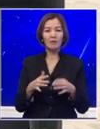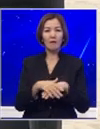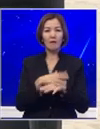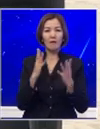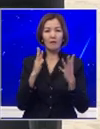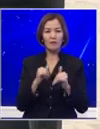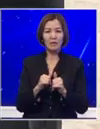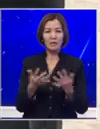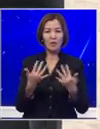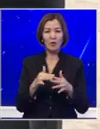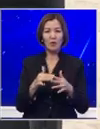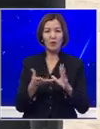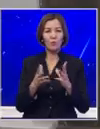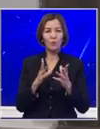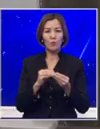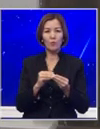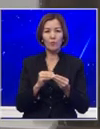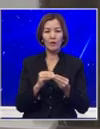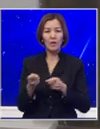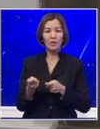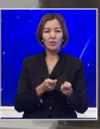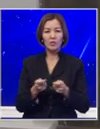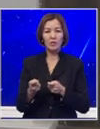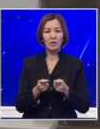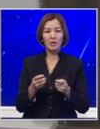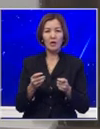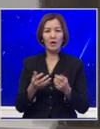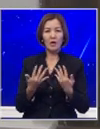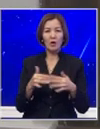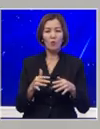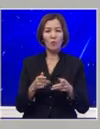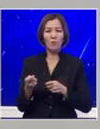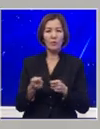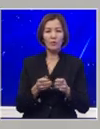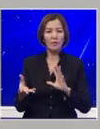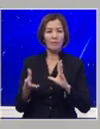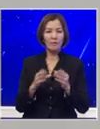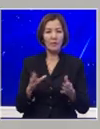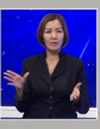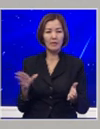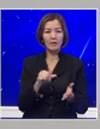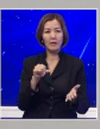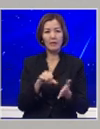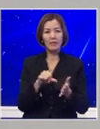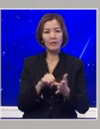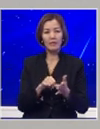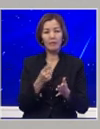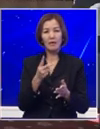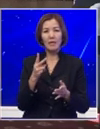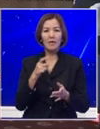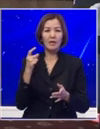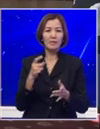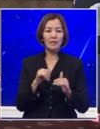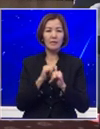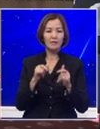мен ауылдық округтерде өңір басшысы мен жиынға ауыл басшылары тегіс келіпті. Оған қоса әр елді мекеннен бірде екілі шаруасын